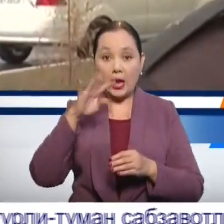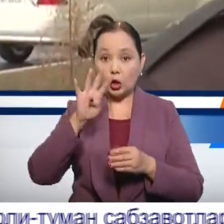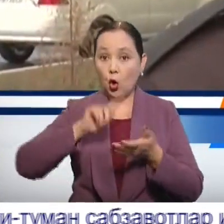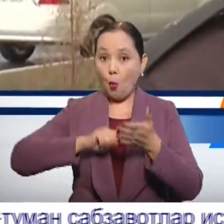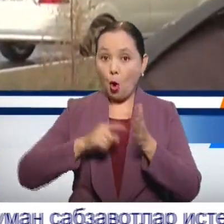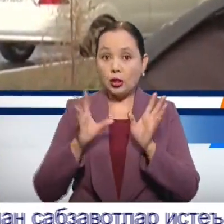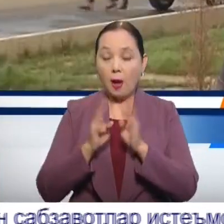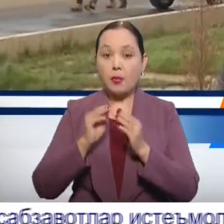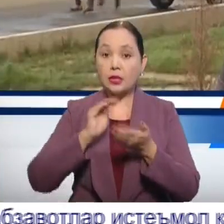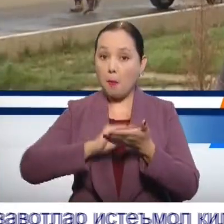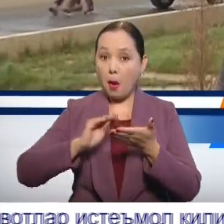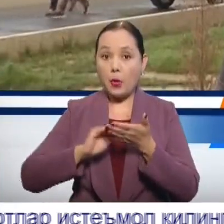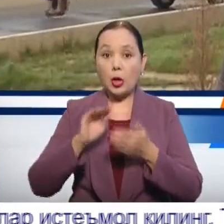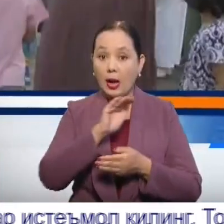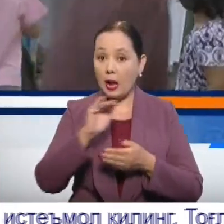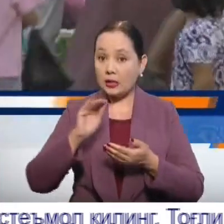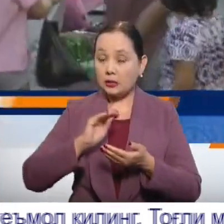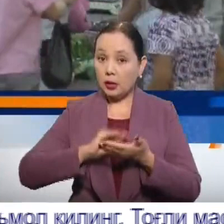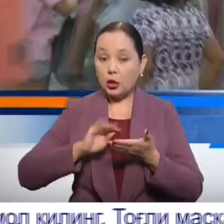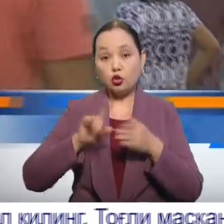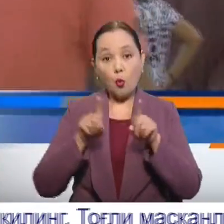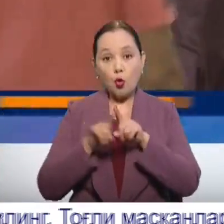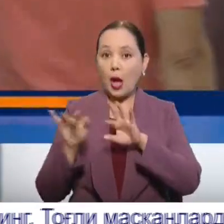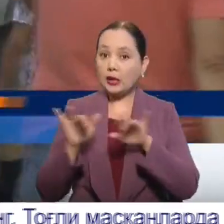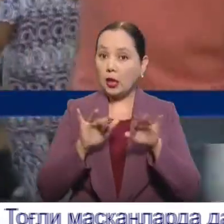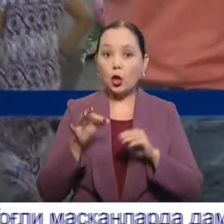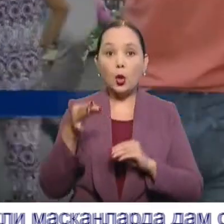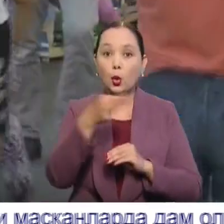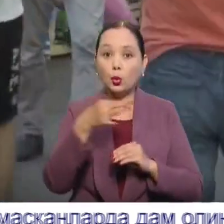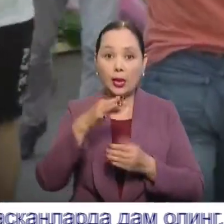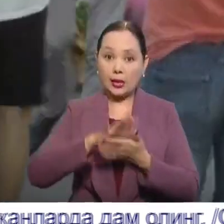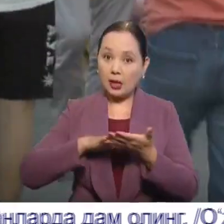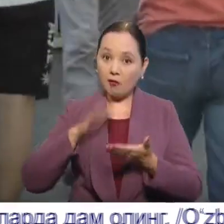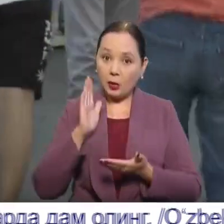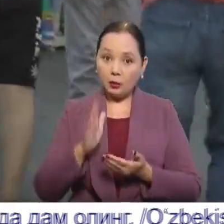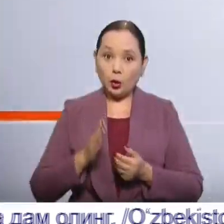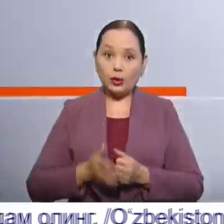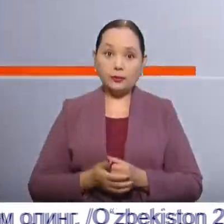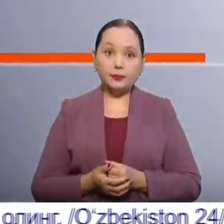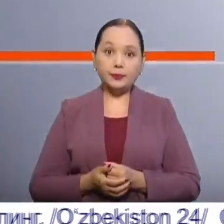moddasi bilan ma'muriy bayonnoma rasmiylashtirildi. Bu kabi tadbirlar hududlarda davom etyapti.